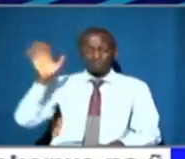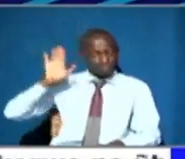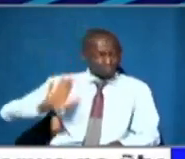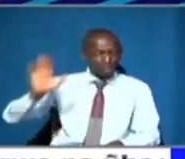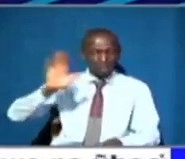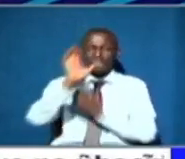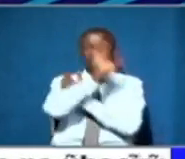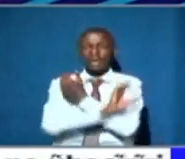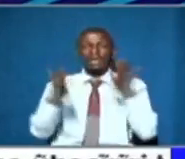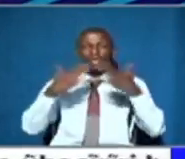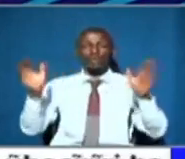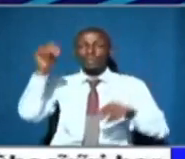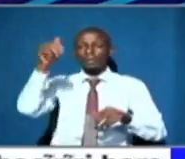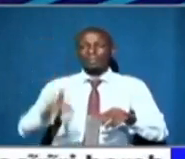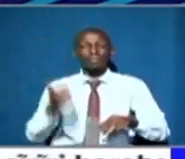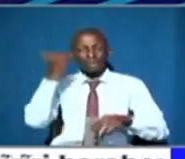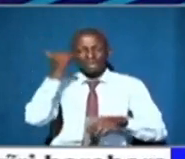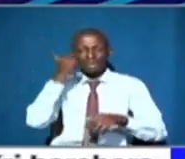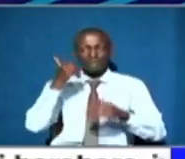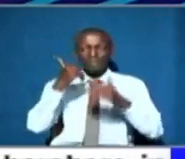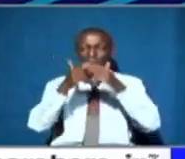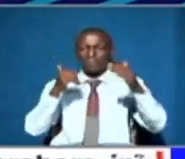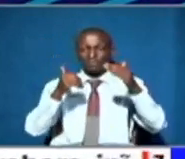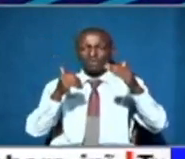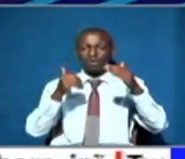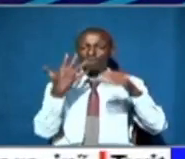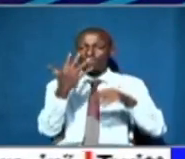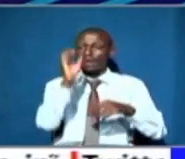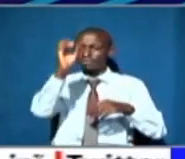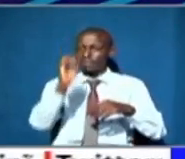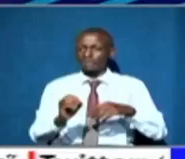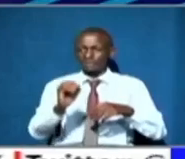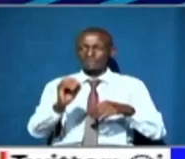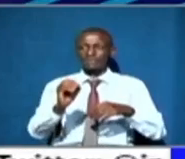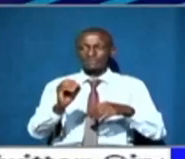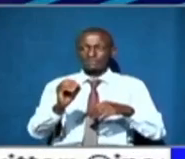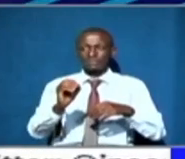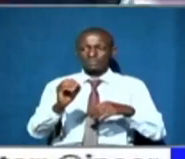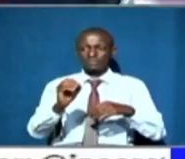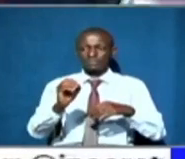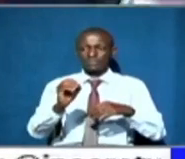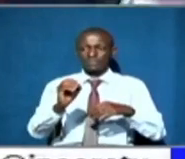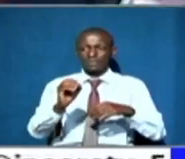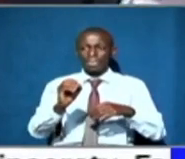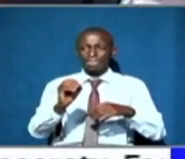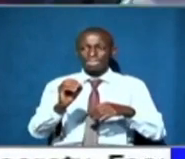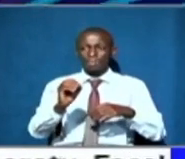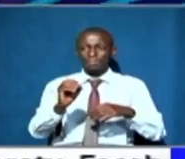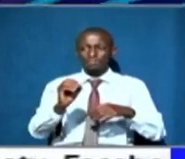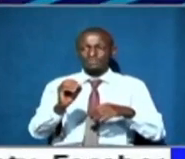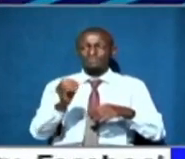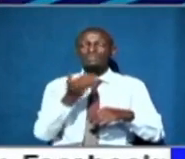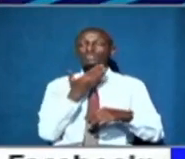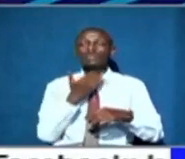ndu ngihingurwo murimu utagwite to 5% yesujige idano haligana eh ugo okoro ni